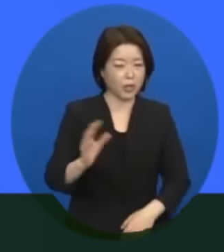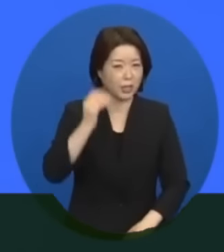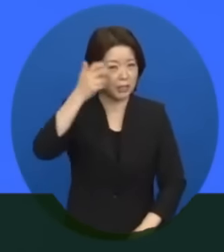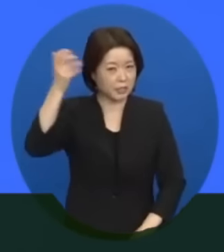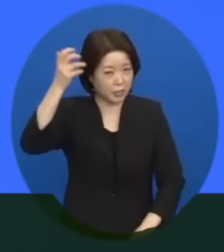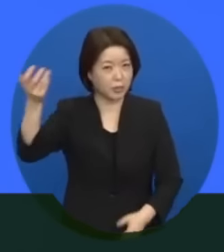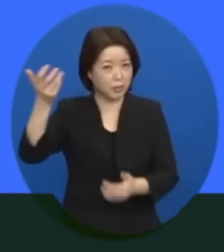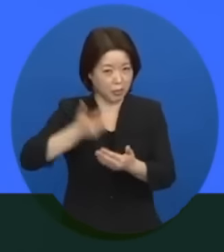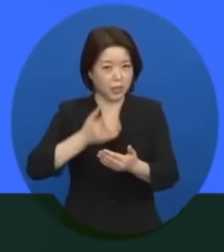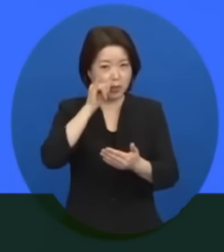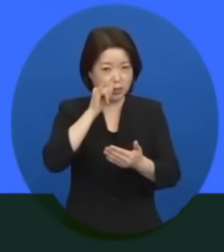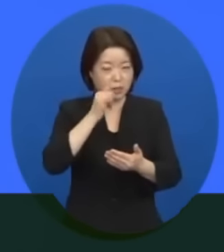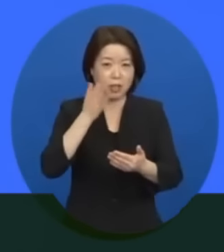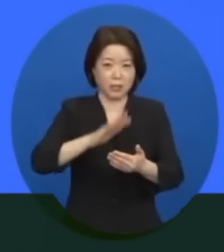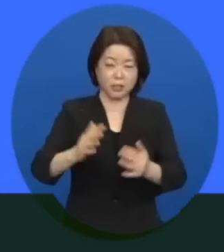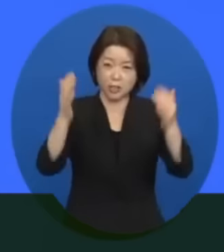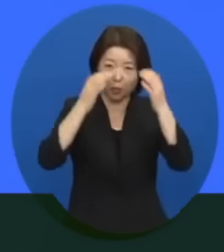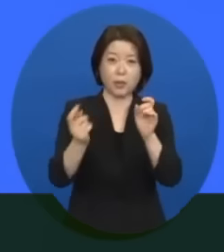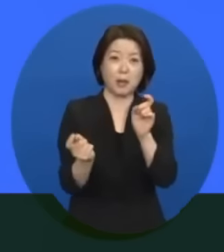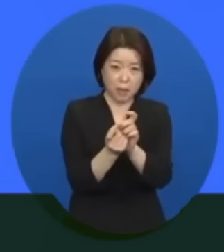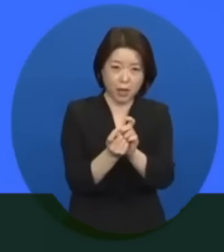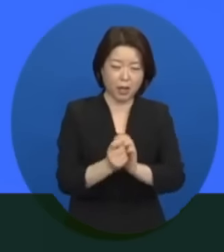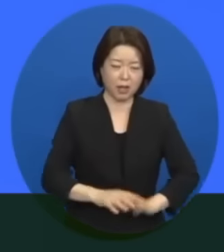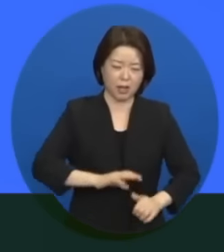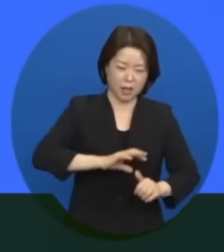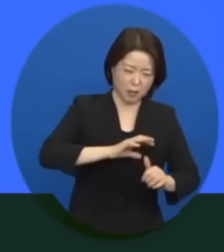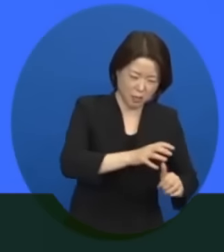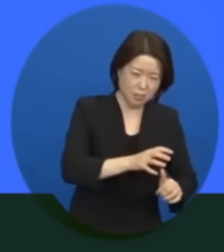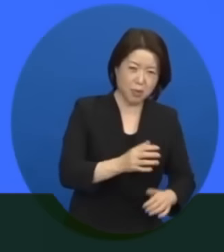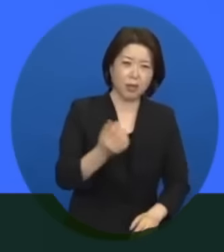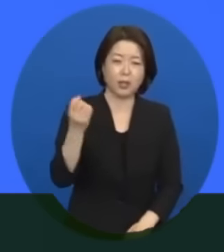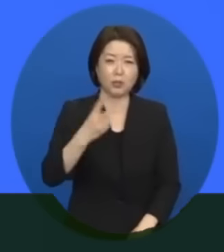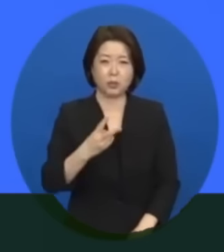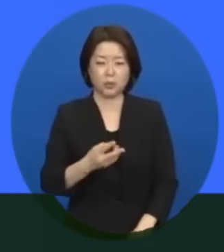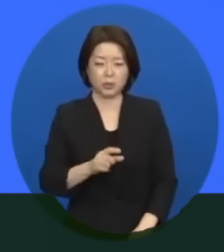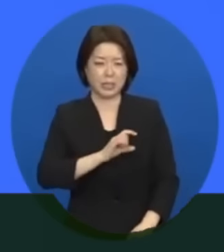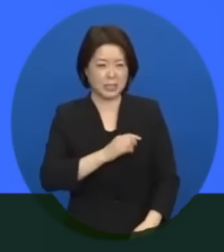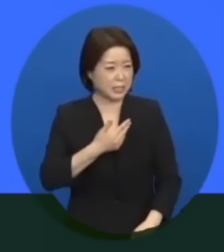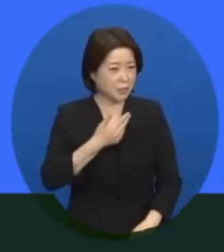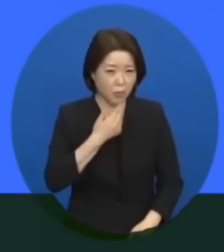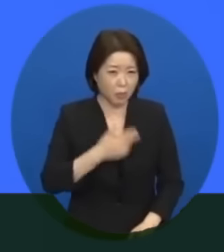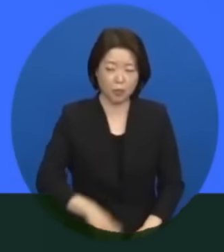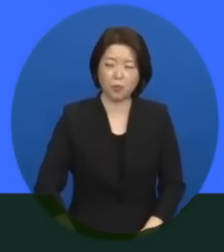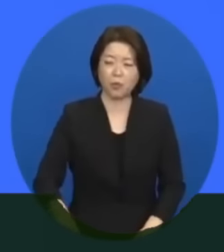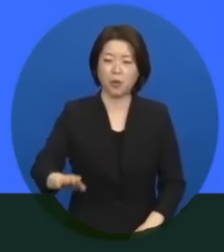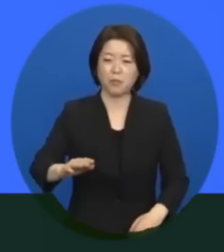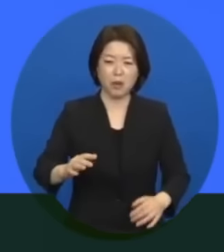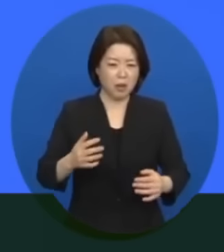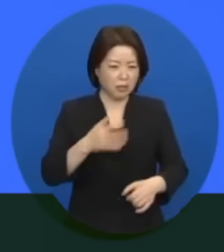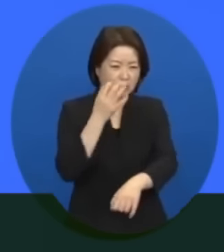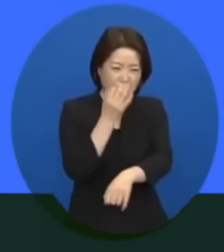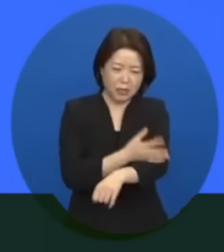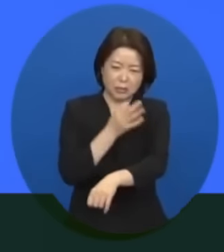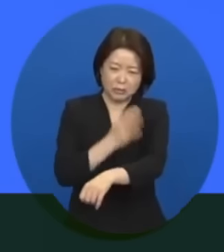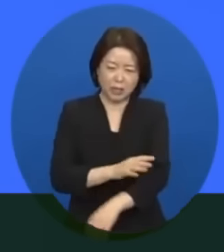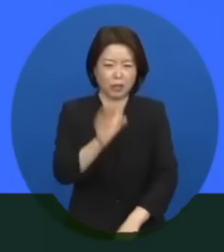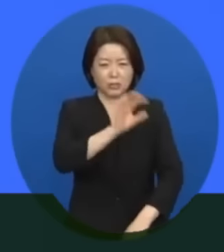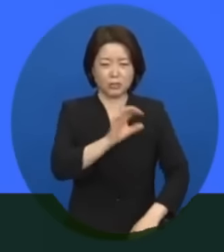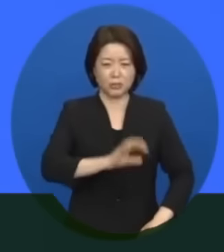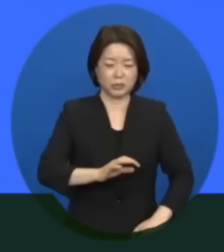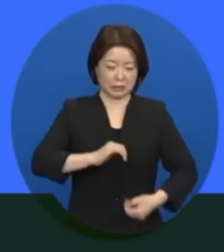그런데 고난이 찾아오십니다 핍박과 무명과 단조로움과 한정된 상황 속에